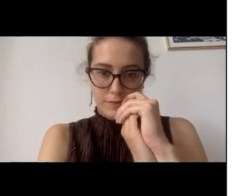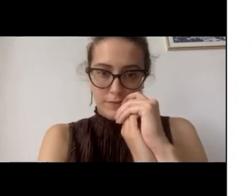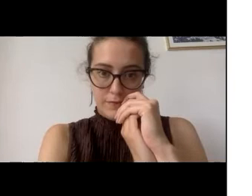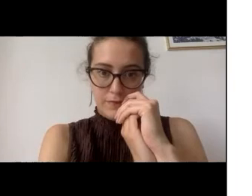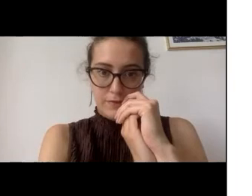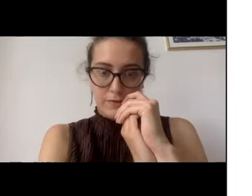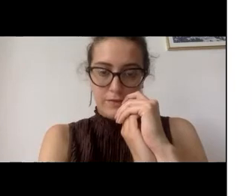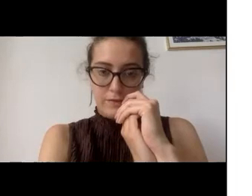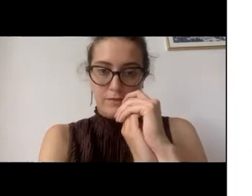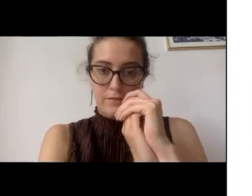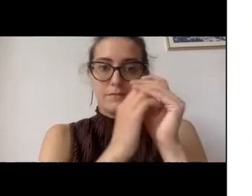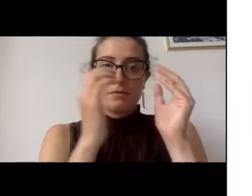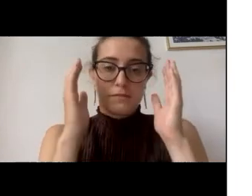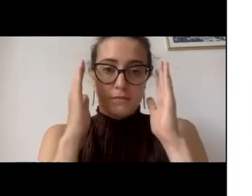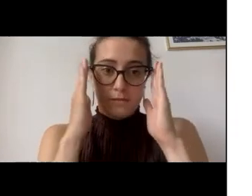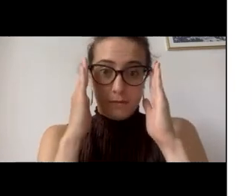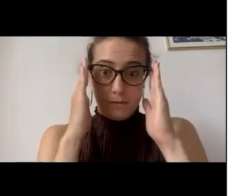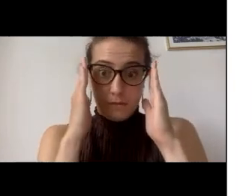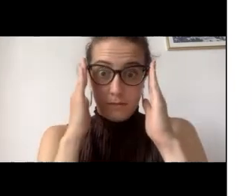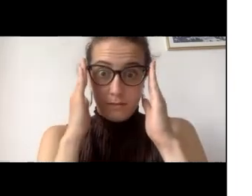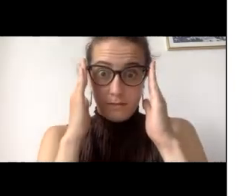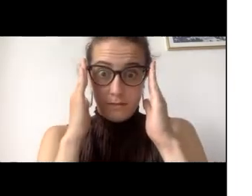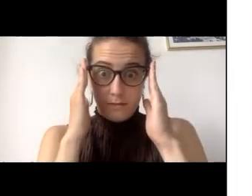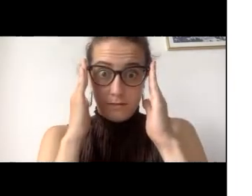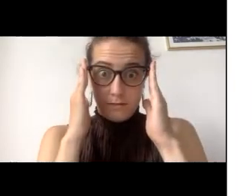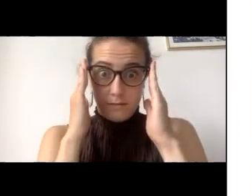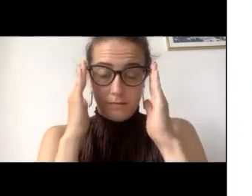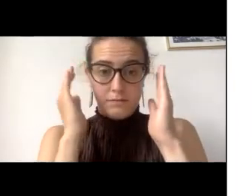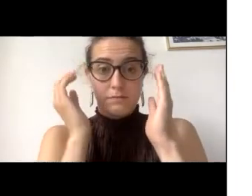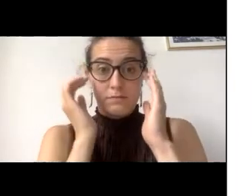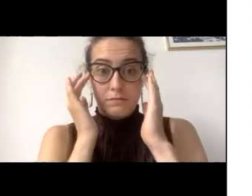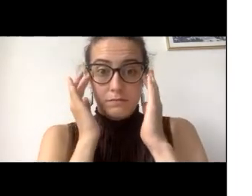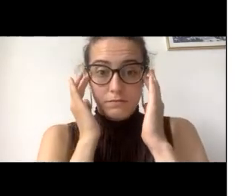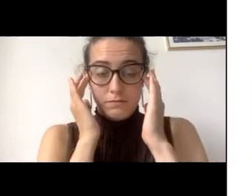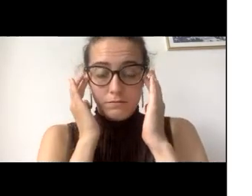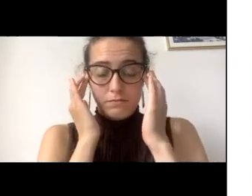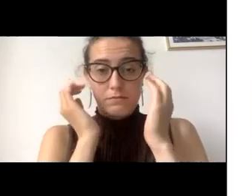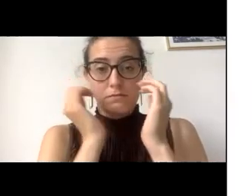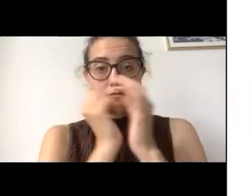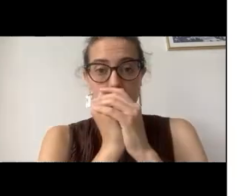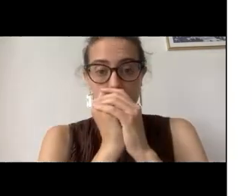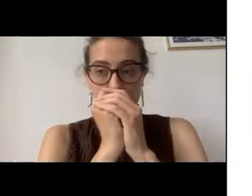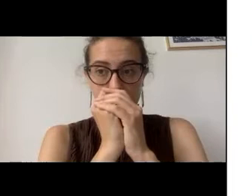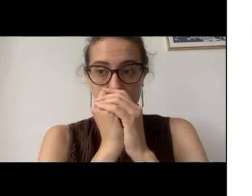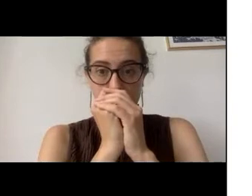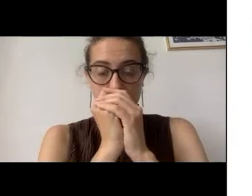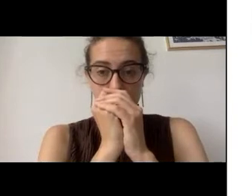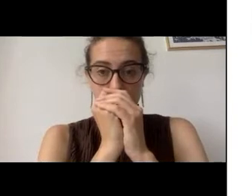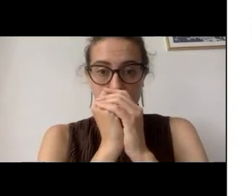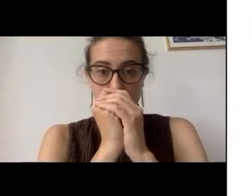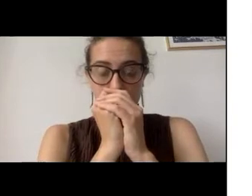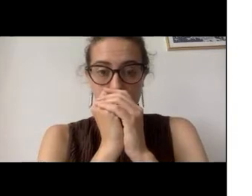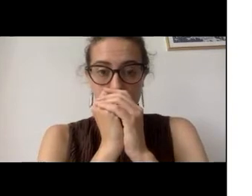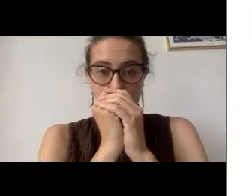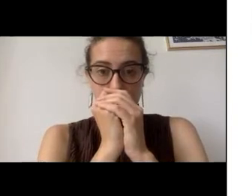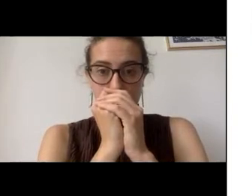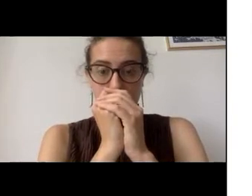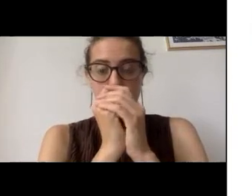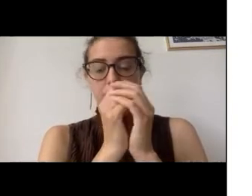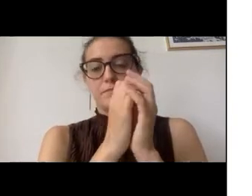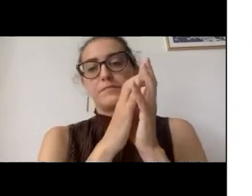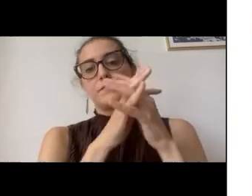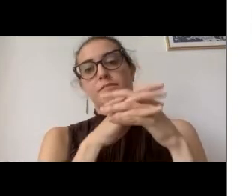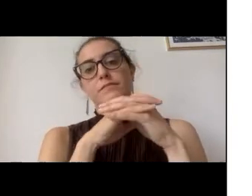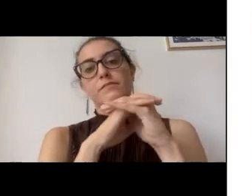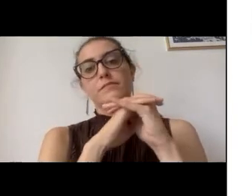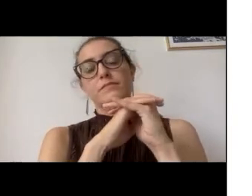mercato di questo quartiere popolare per informare i cittadini e raccogliere le preadesioni abbiamo formato il nostro associativo vincenzo